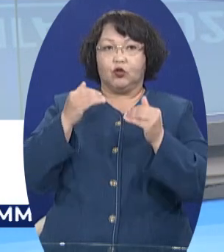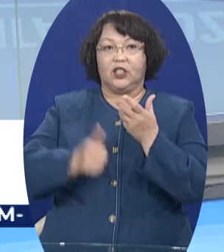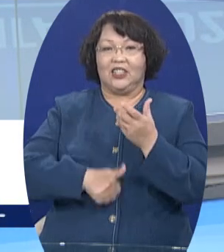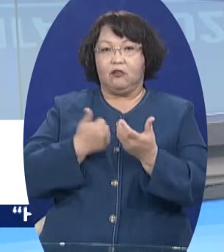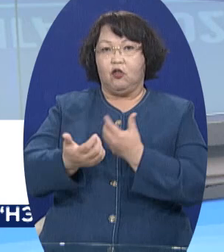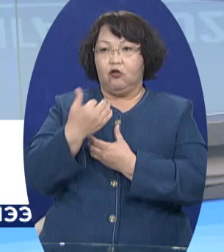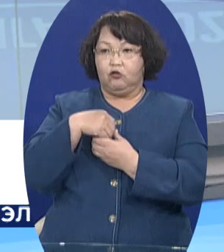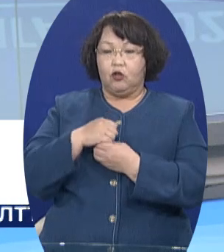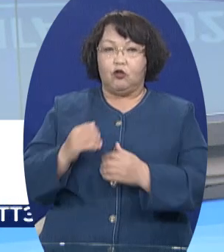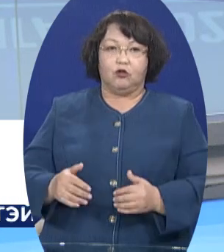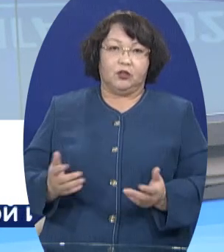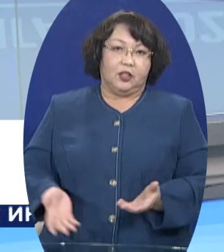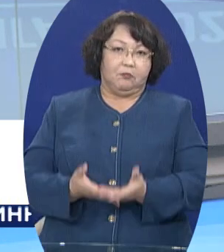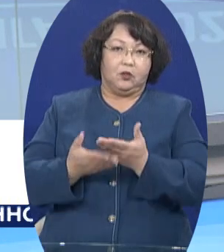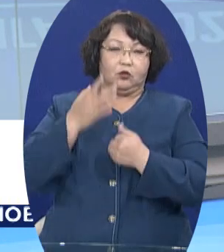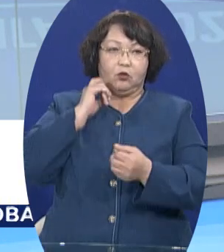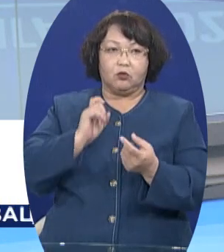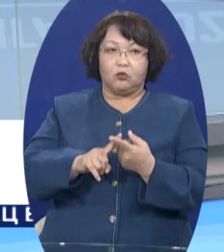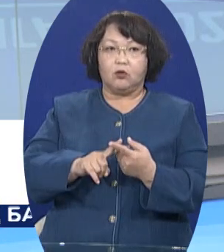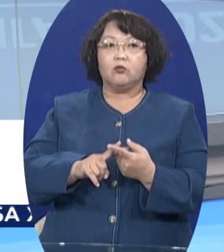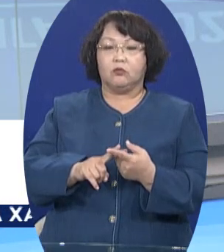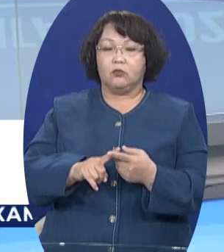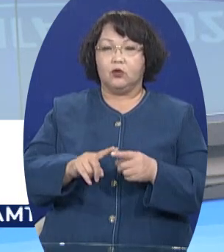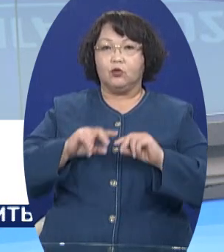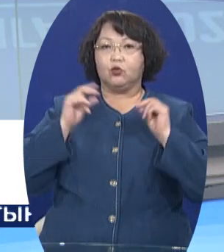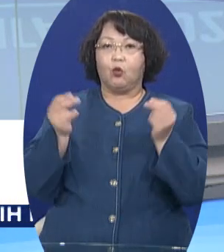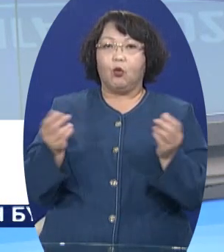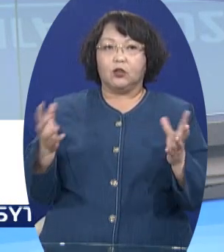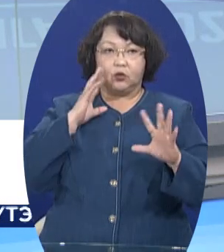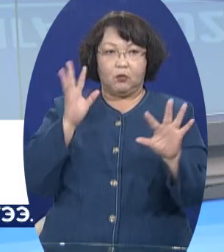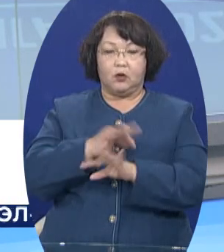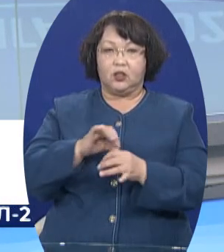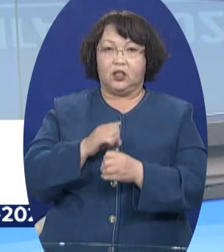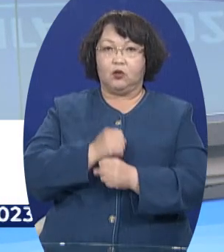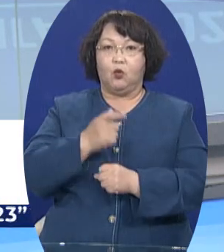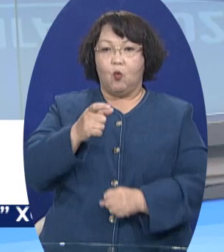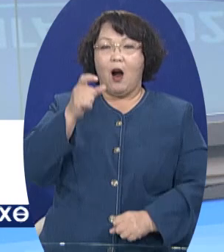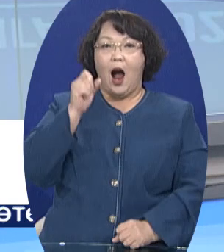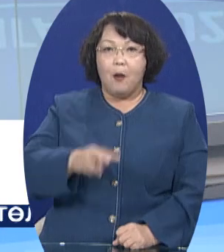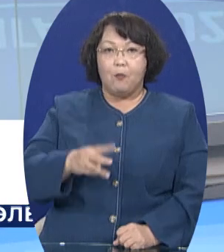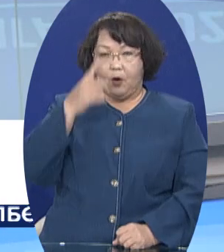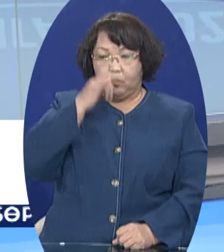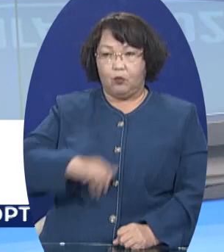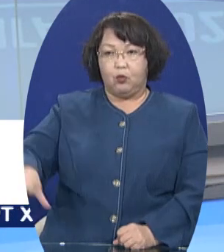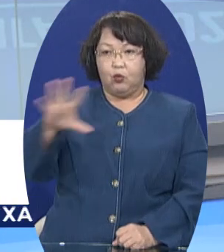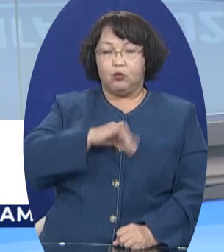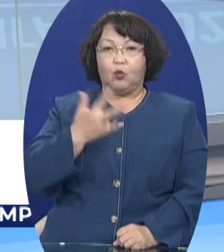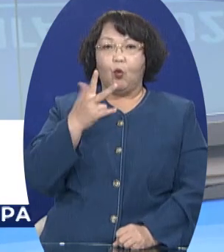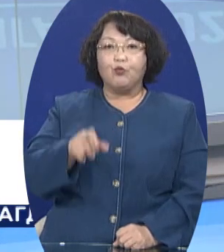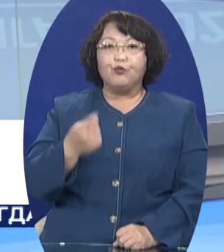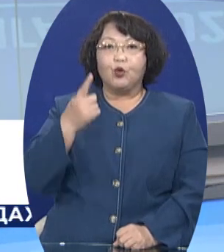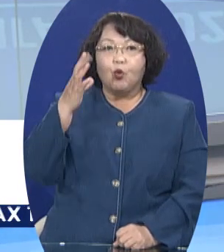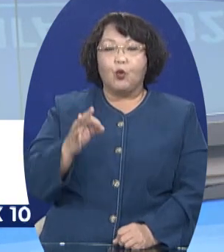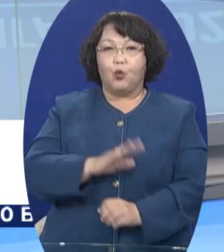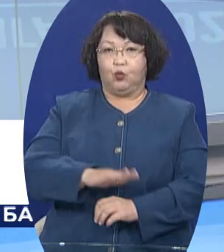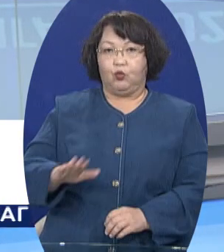оролцооны үндэсний чуулганыг төрийн ордонд зохион байгууллаа. Хүн амын 3%-ийг эзэлдэг хүүхд залуусын асуудал бол улс орны хөгжлийн тулгуур сэдэв